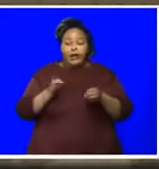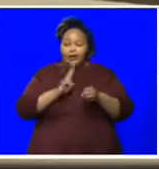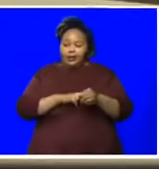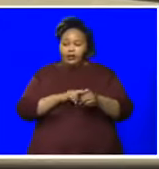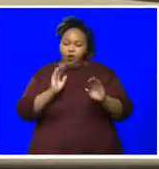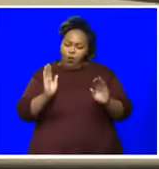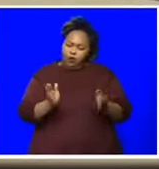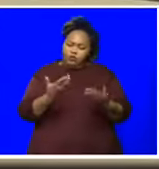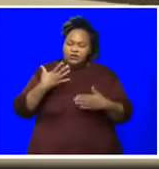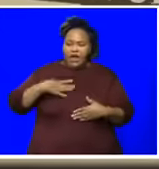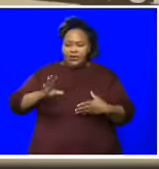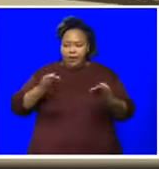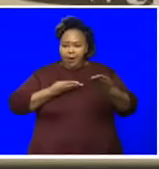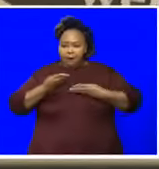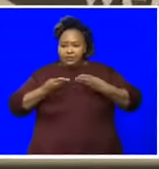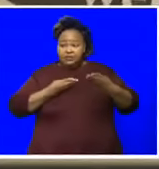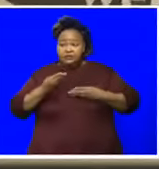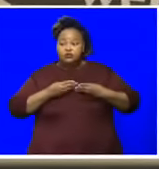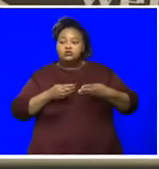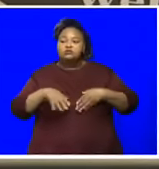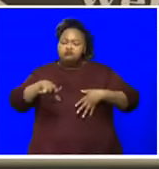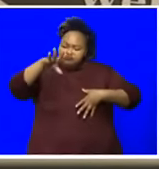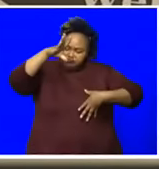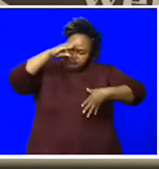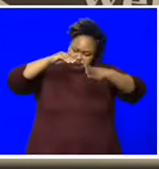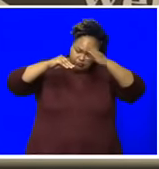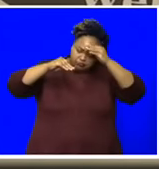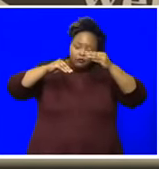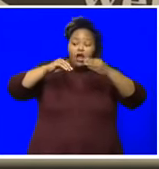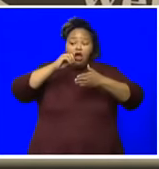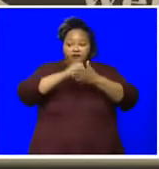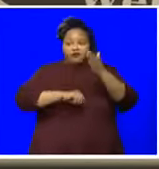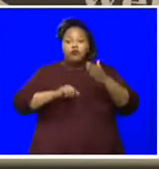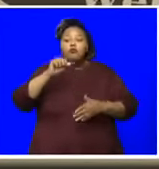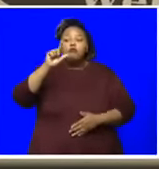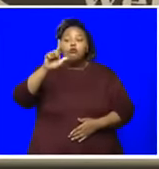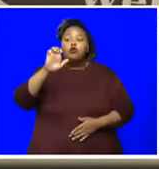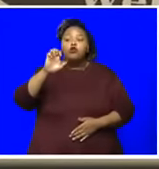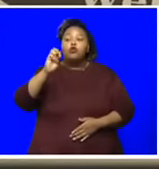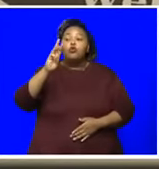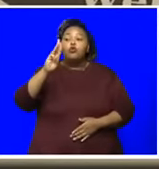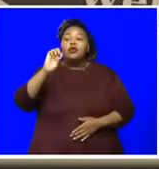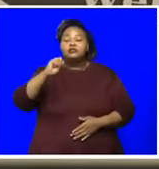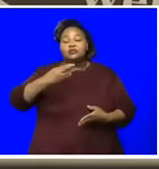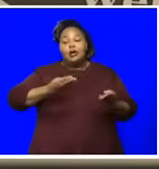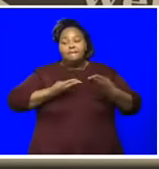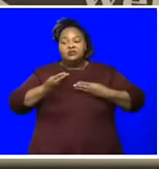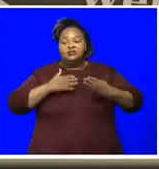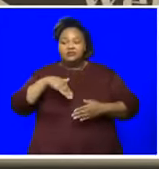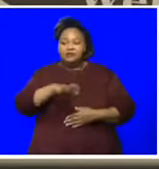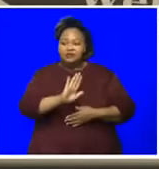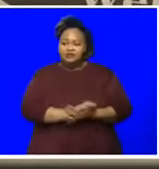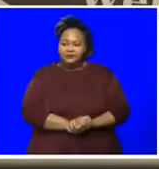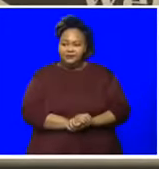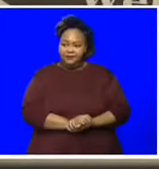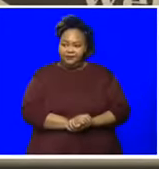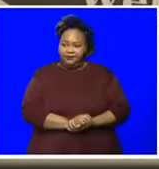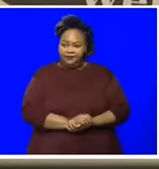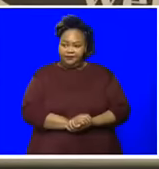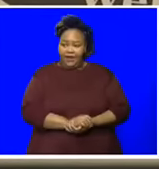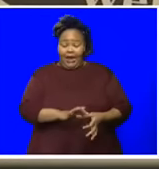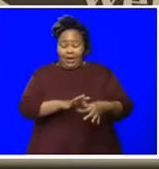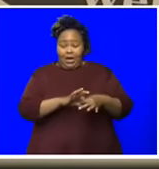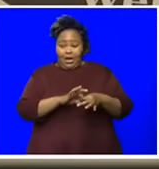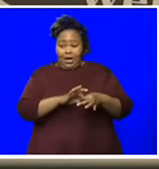deLouis. Sinhlangano yaPhilani Maswati lethunywe ngolomangceveza kuthi sinakekele abantu